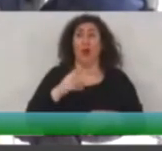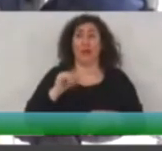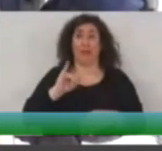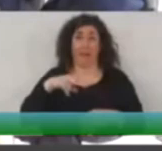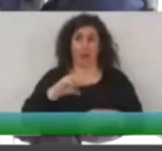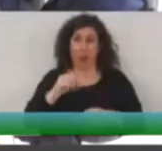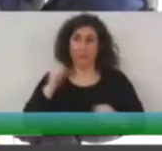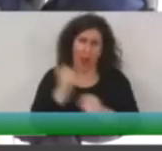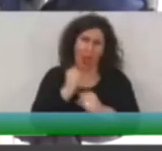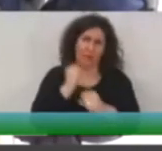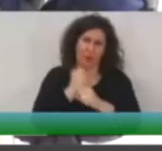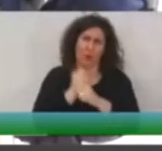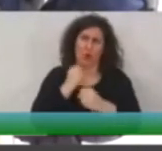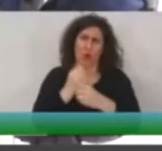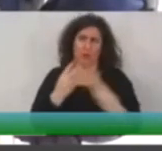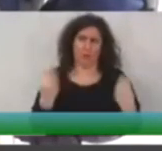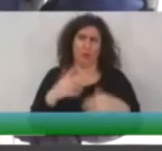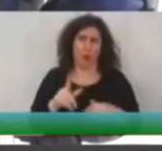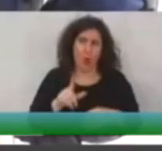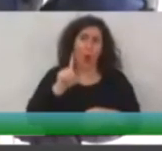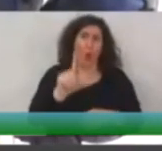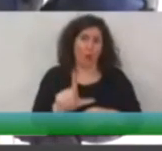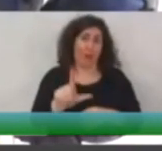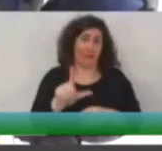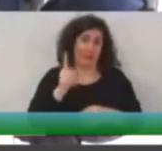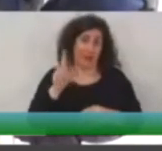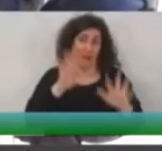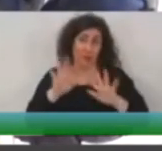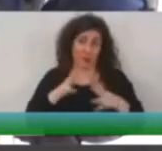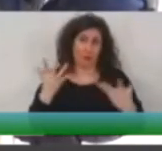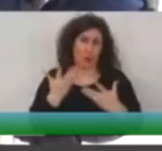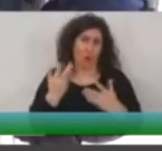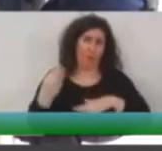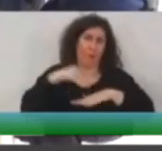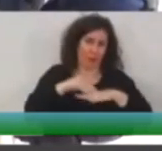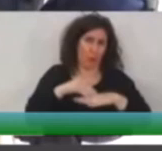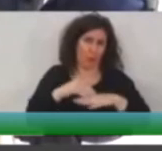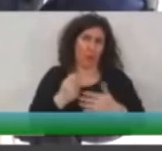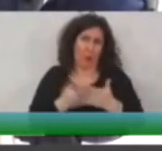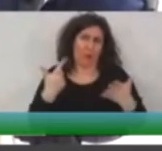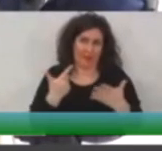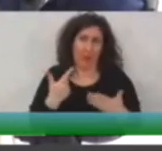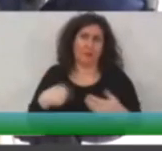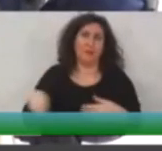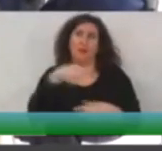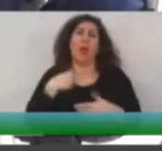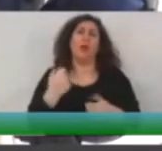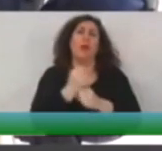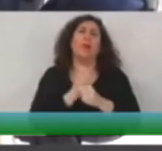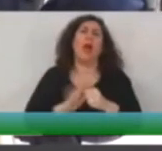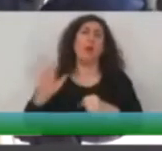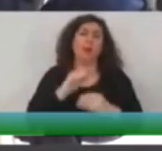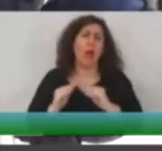stia lavorando tanto, e lunedì avrà qualche informazione importante, cioè ci aggiustiamo un po' come piemontesi perché non